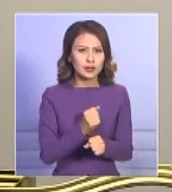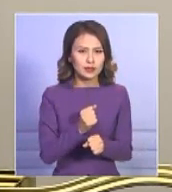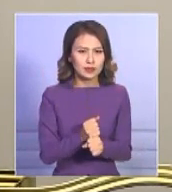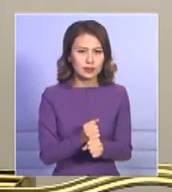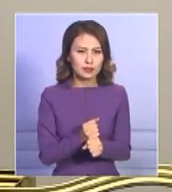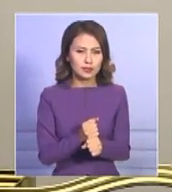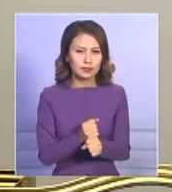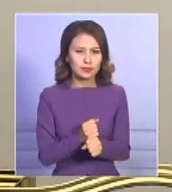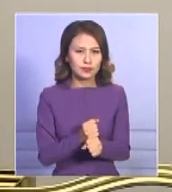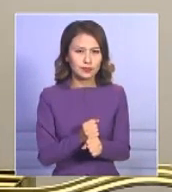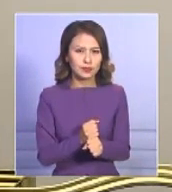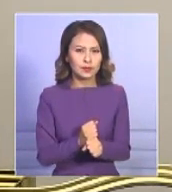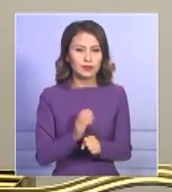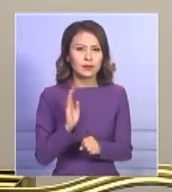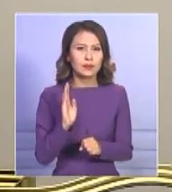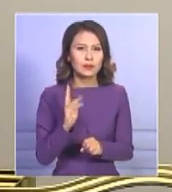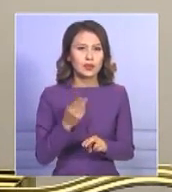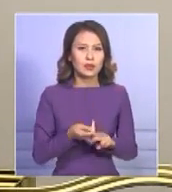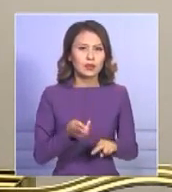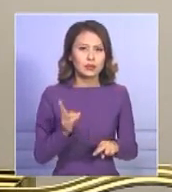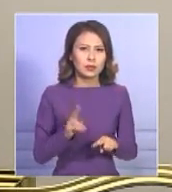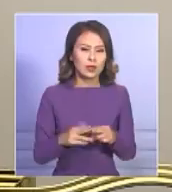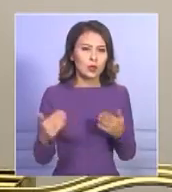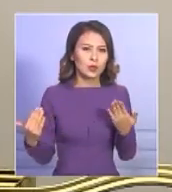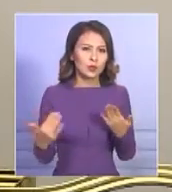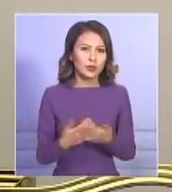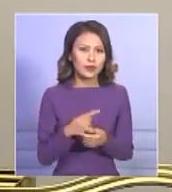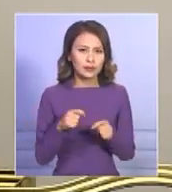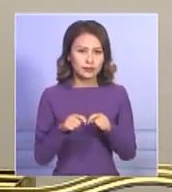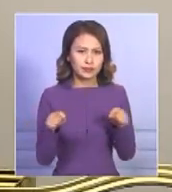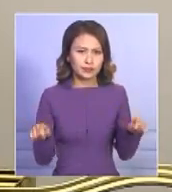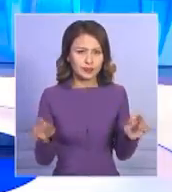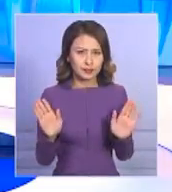дейді. Сөйтіп біздің интеграциямыз солай ашылады деп ойлаймыз.